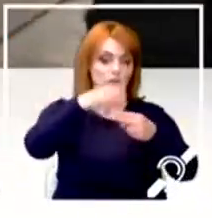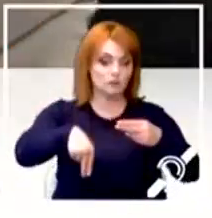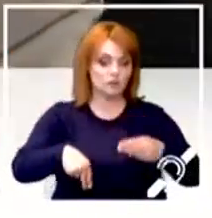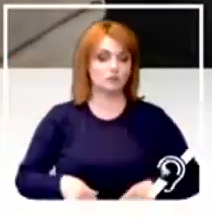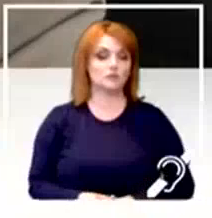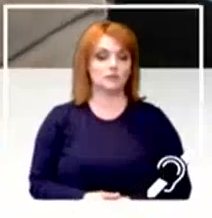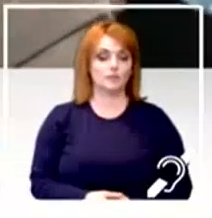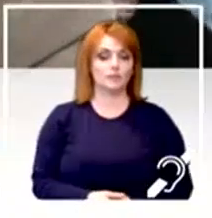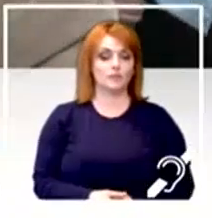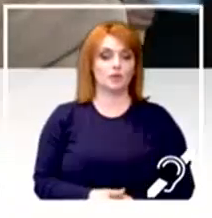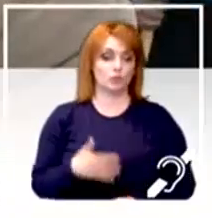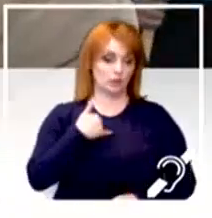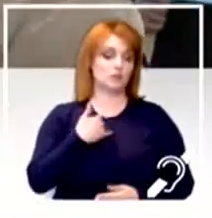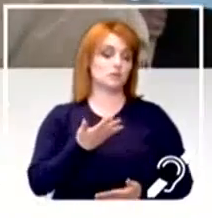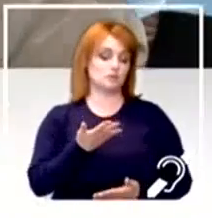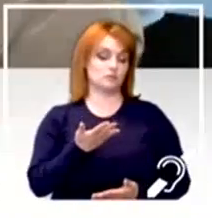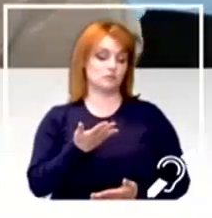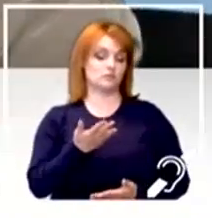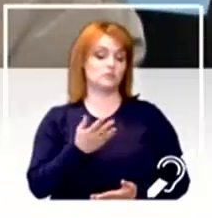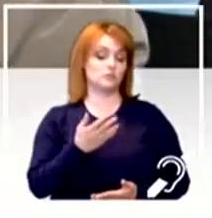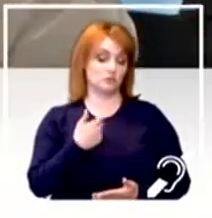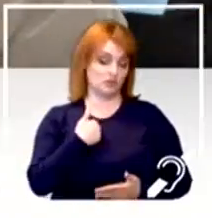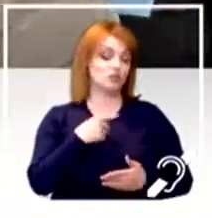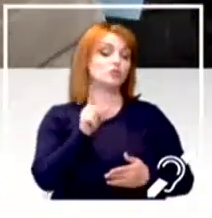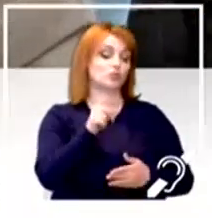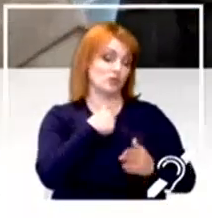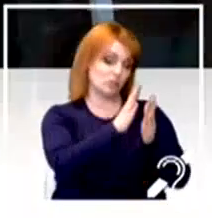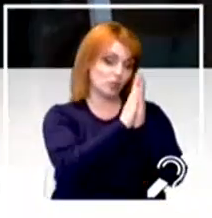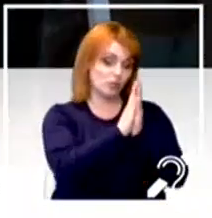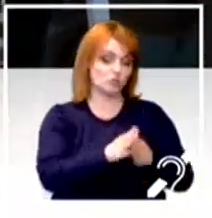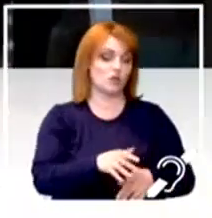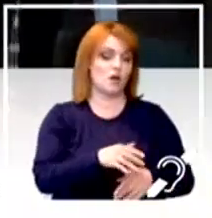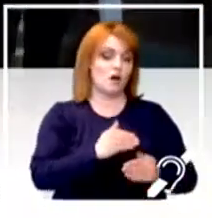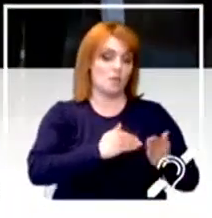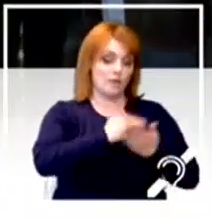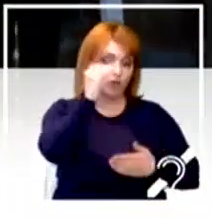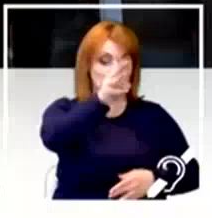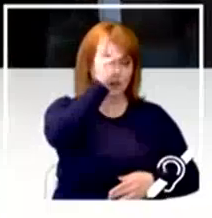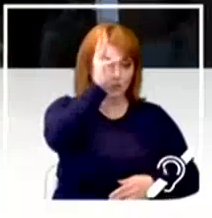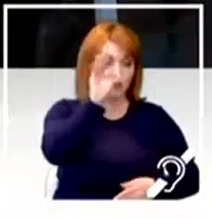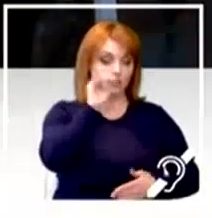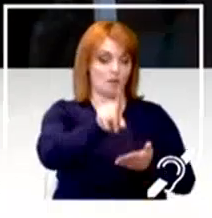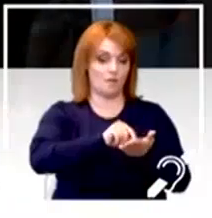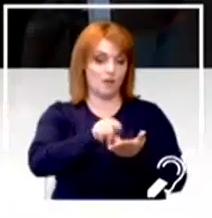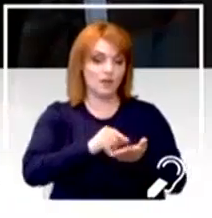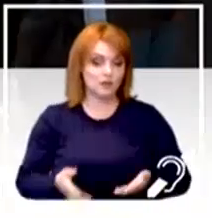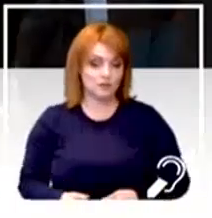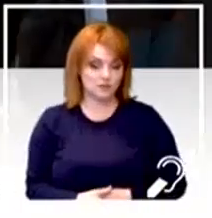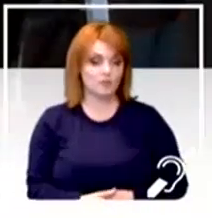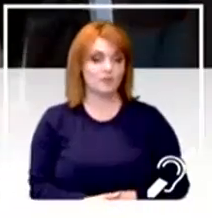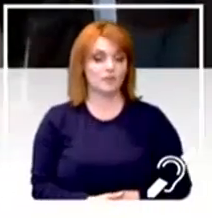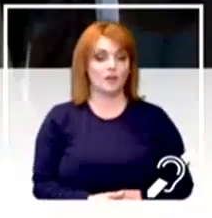e cel mai mare interes a omului care muncește? Salariu și pensia. Noi am venit să spunem lumii întregi